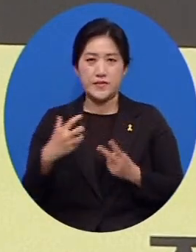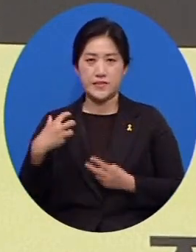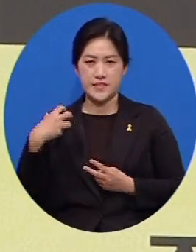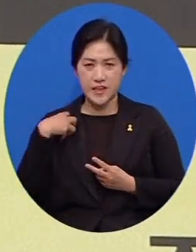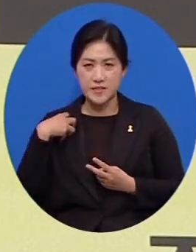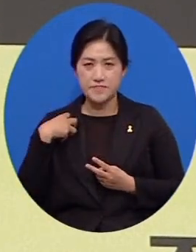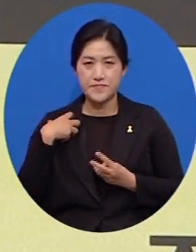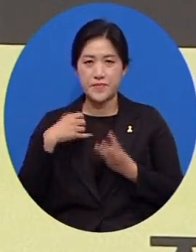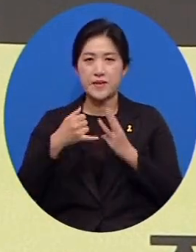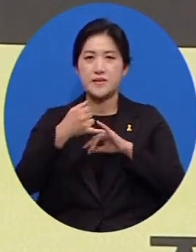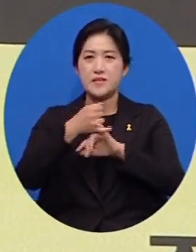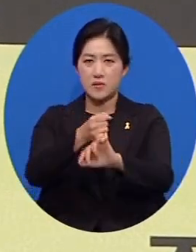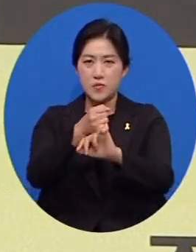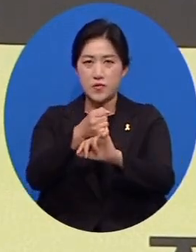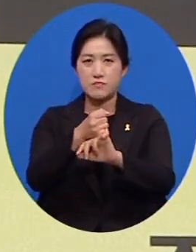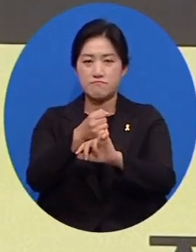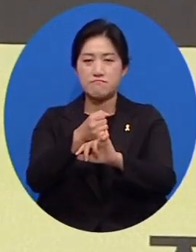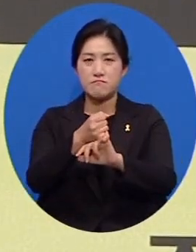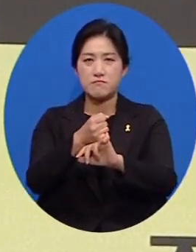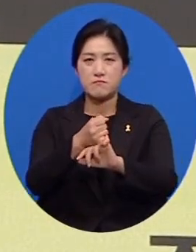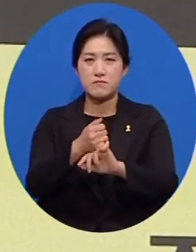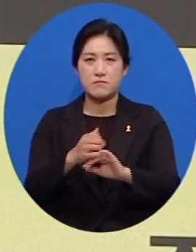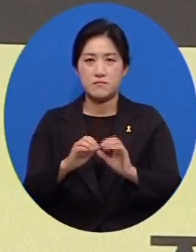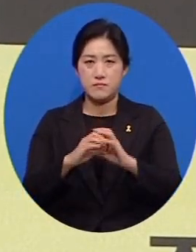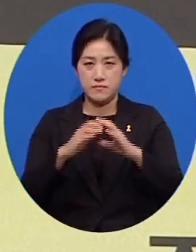약속을 시작하겠습니다.